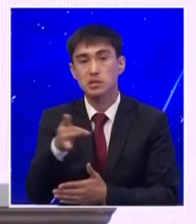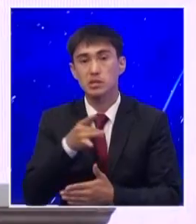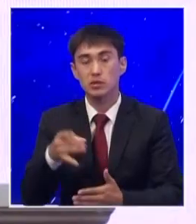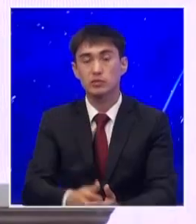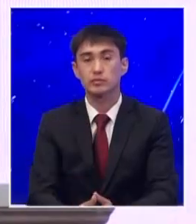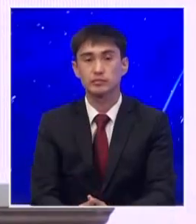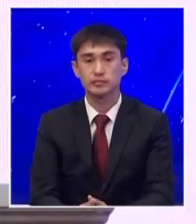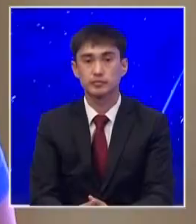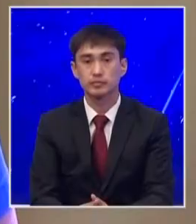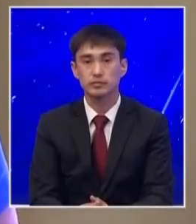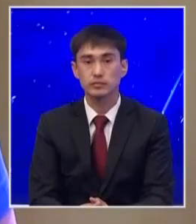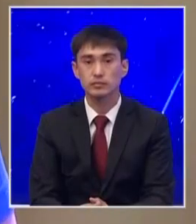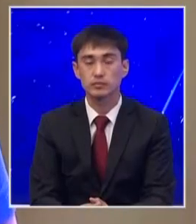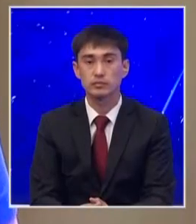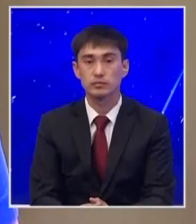район.